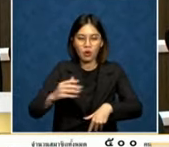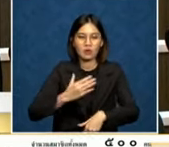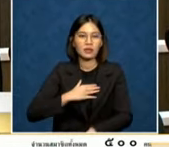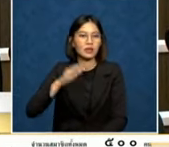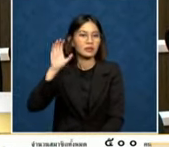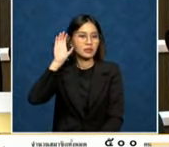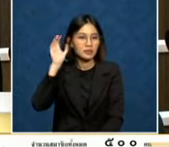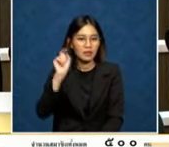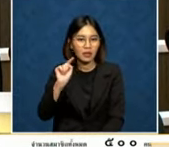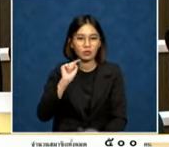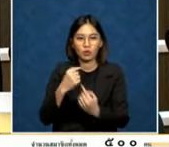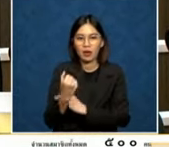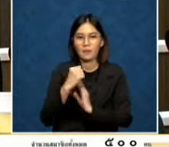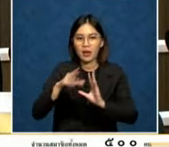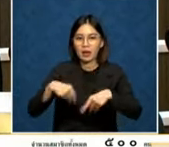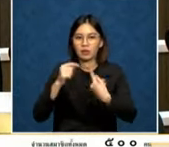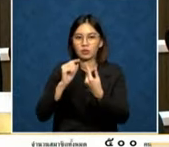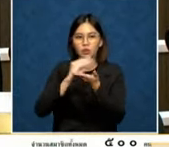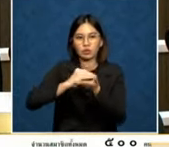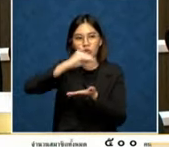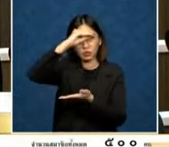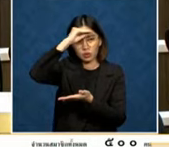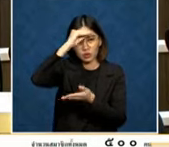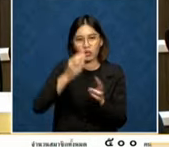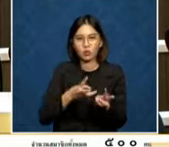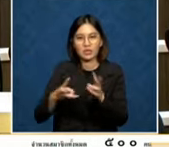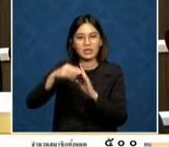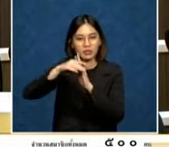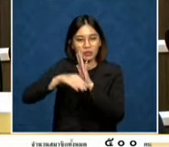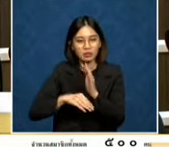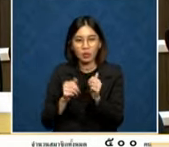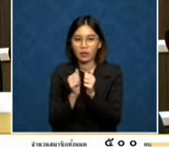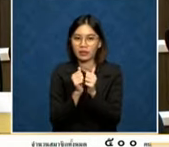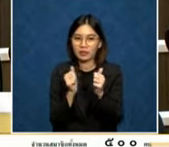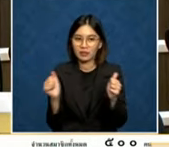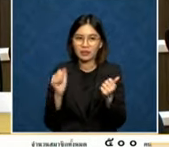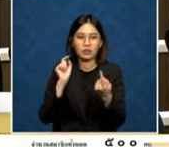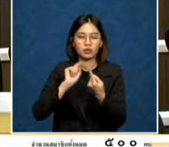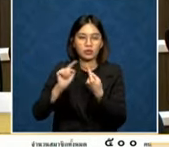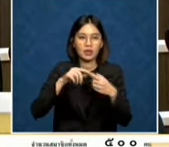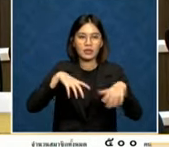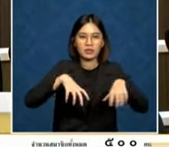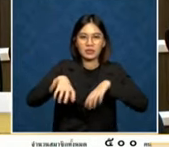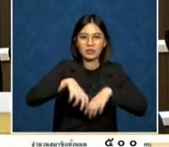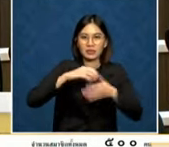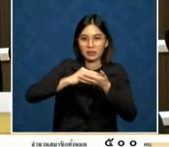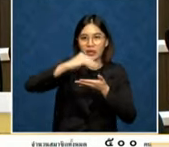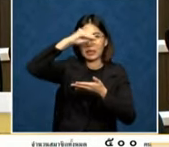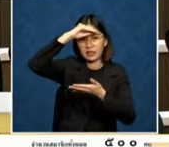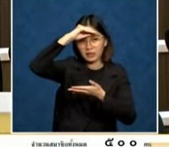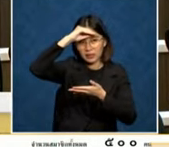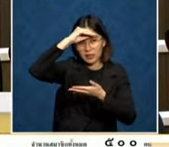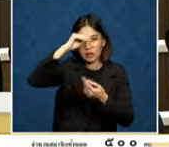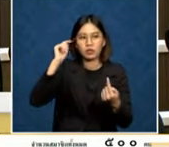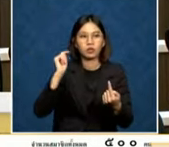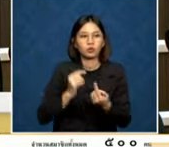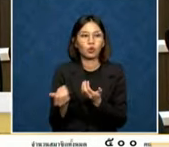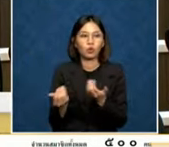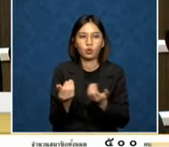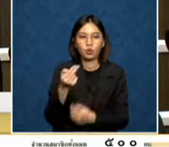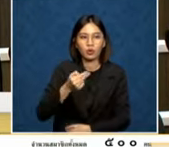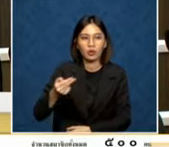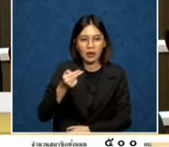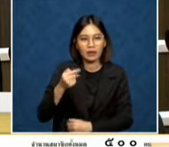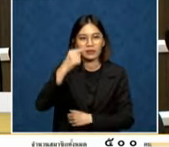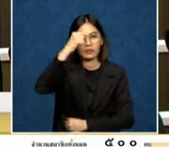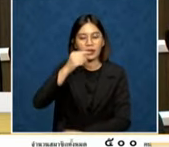เชื่อมั่นว่าการกระจายอำนาจทางการศึกษาจะเป็นแนวทางที่ดีต่อการจัดการศึกษาให้กับลูกหลานไทย